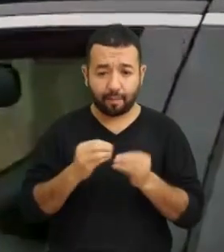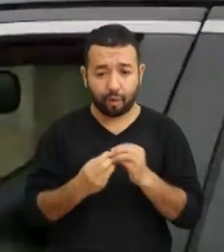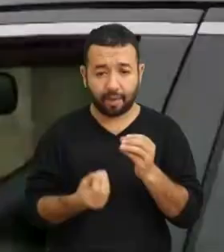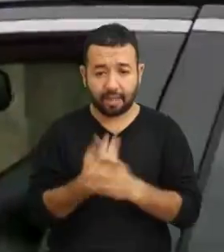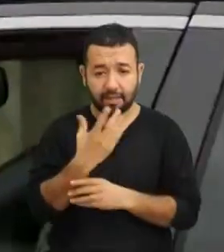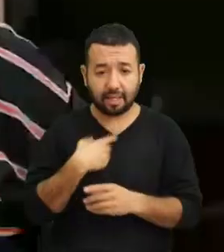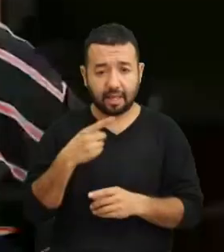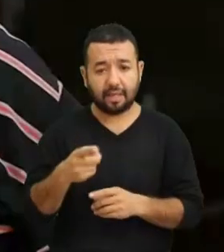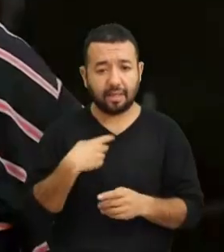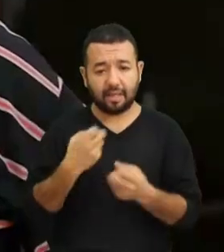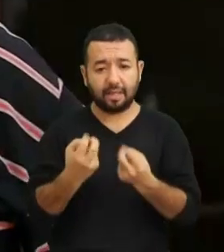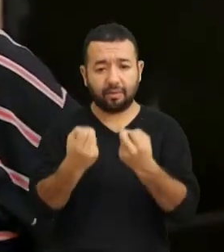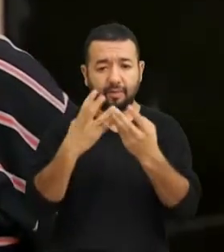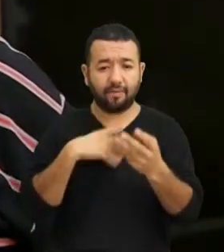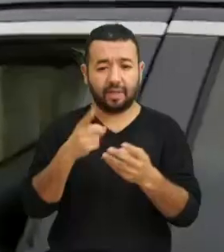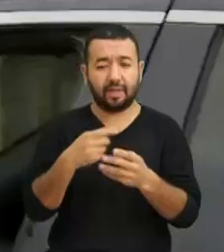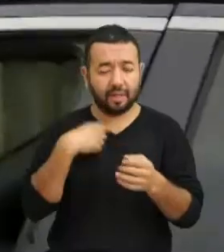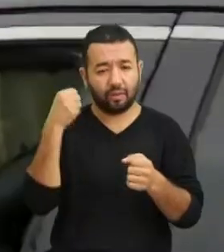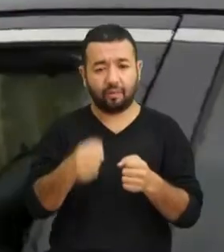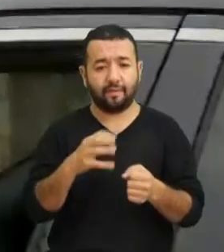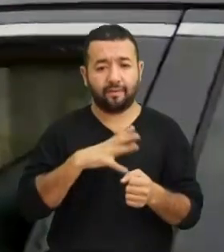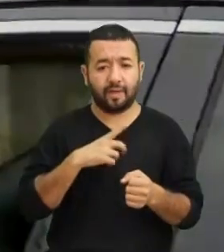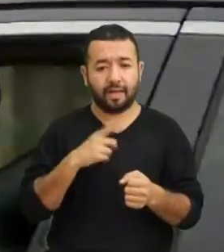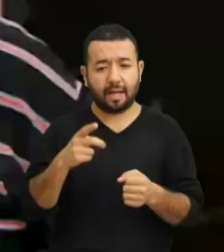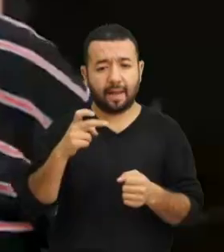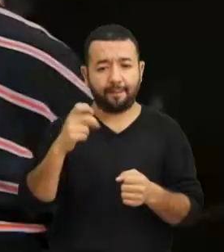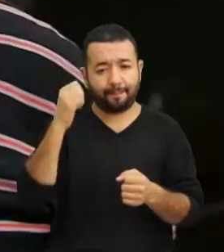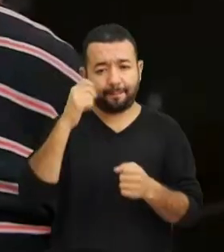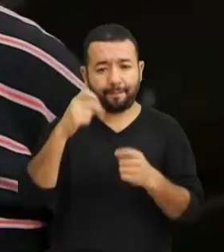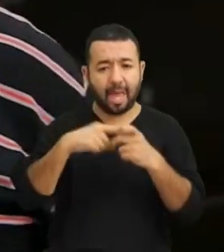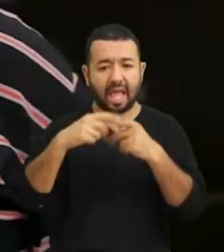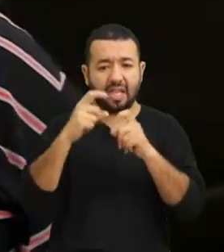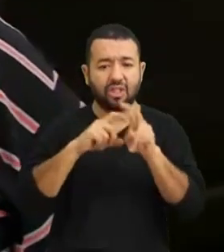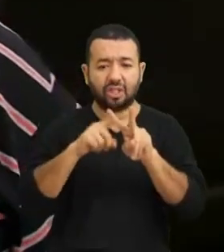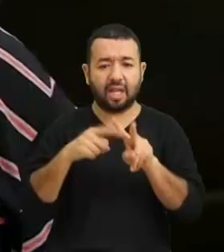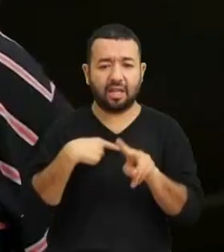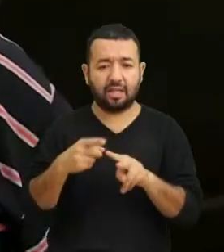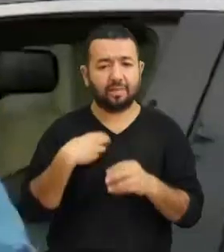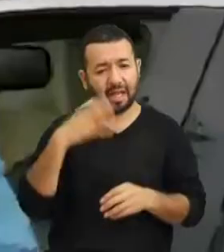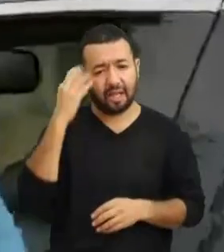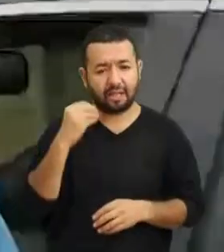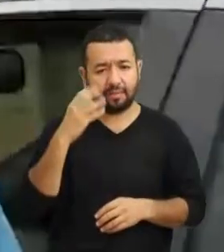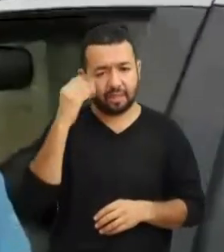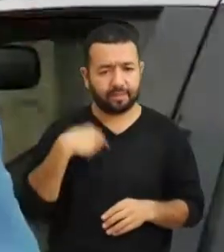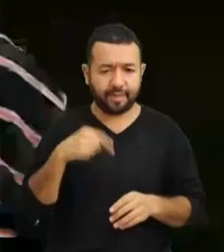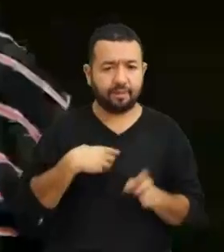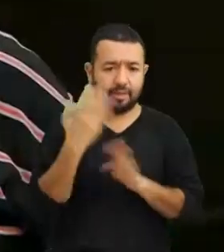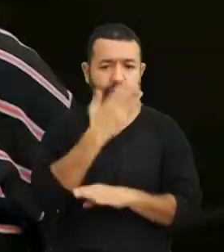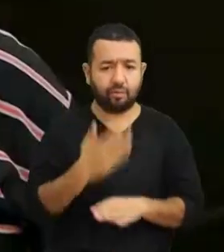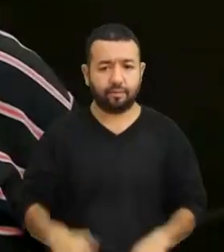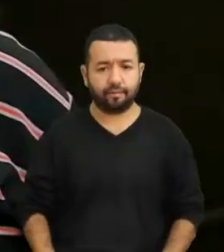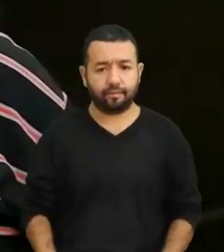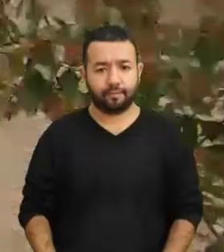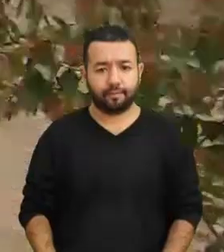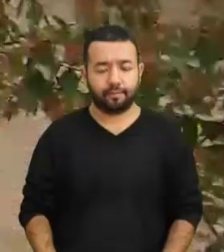her tarafını isilik yaparım. Parça pinçik yaparım seni. Perişan ederim. Anladın mı? Anladım efendim. Anlamaz olaydım. Gidiyorum ben. Tamam